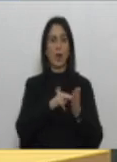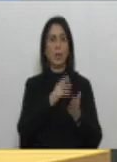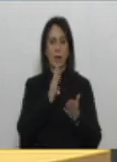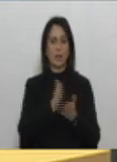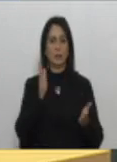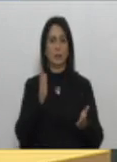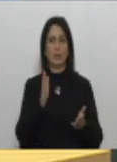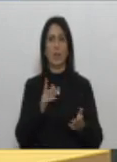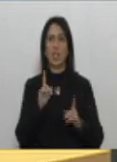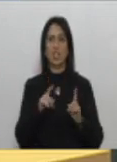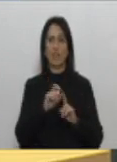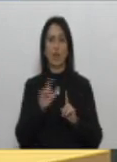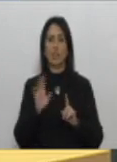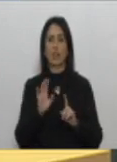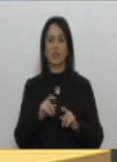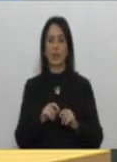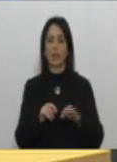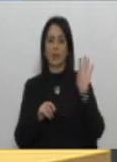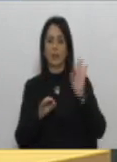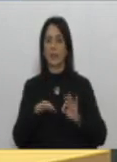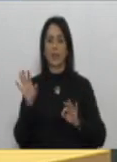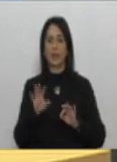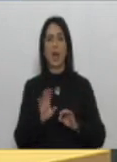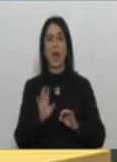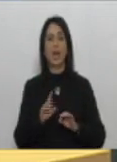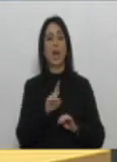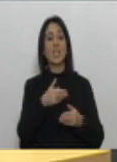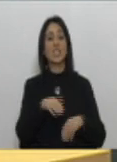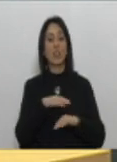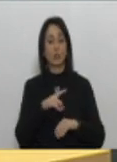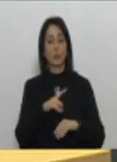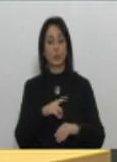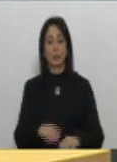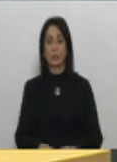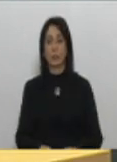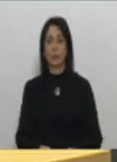გაქვთ. ეს ზოგადი ფრაზები არა, ოღონდ ამას ნუ აკეთებთ. თქვენ რას გთავაზობთ?